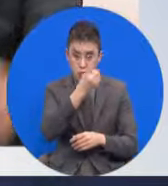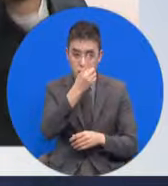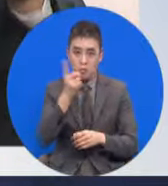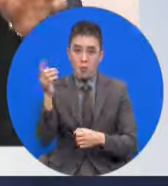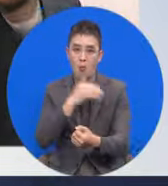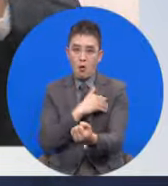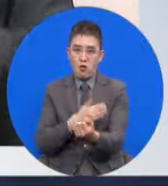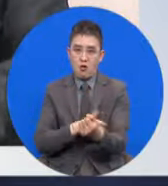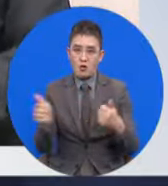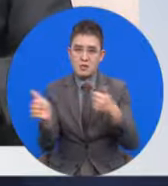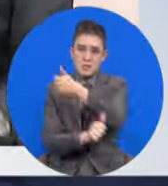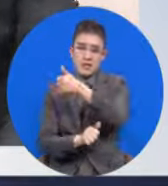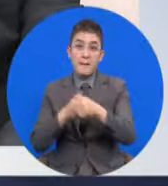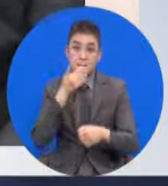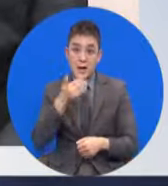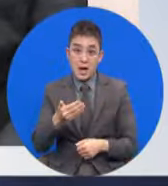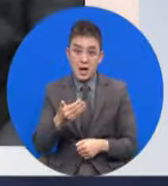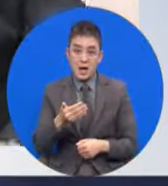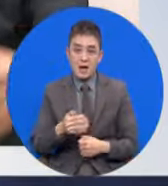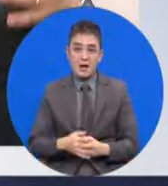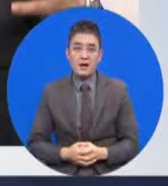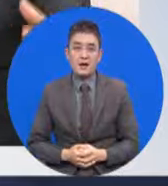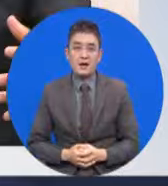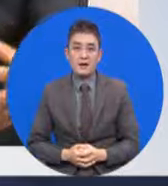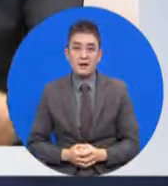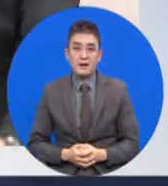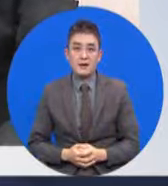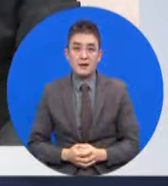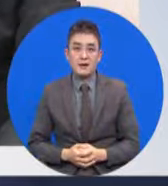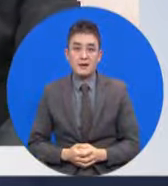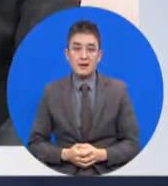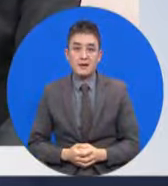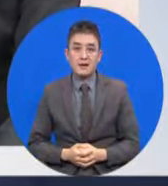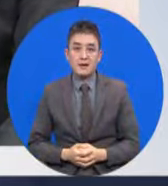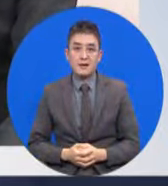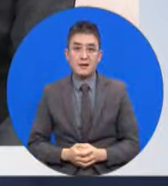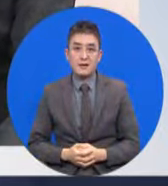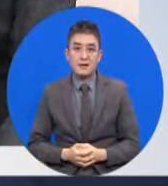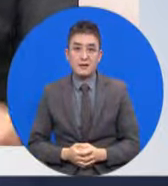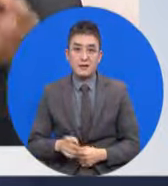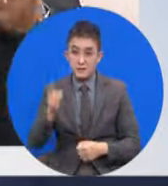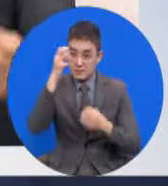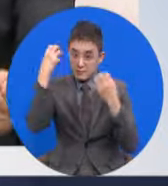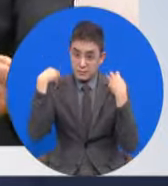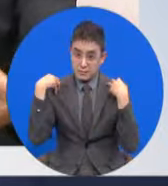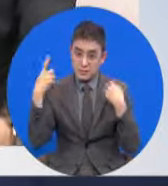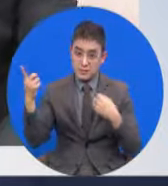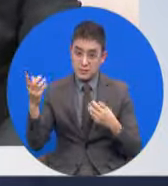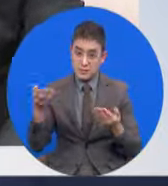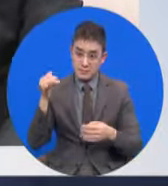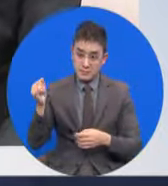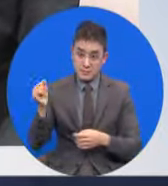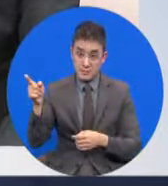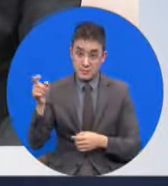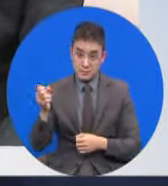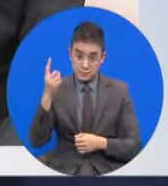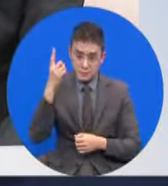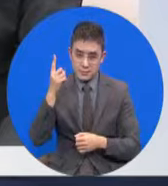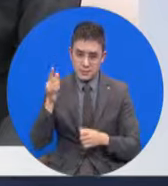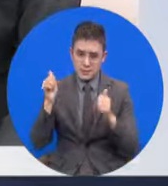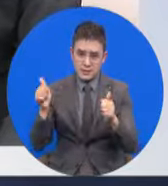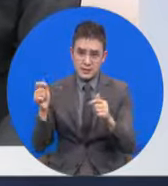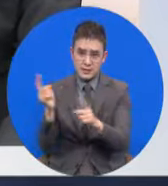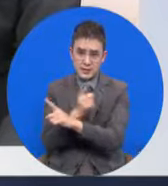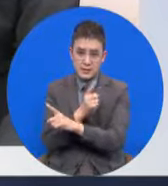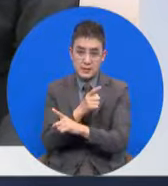때문에 투표 권력 또 이번처럼 어쨌든 현 권력에 대하여 우리가 힘을 가져야 된다 견제해야 된다